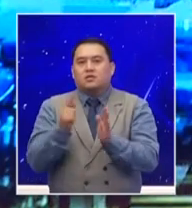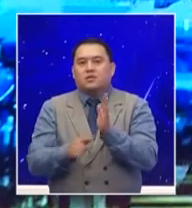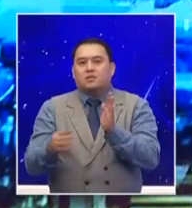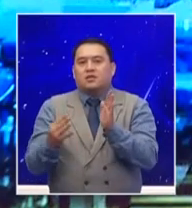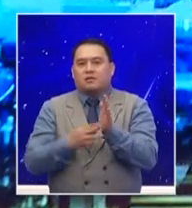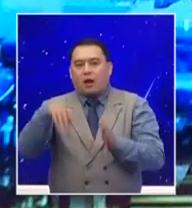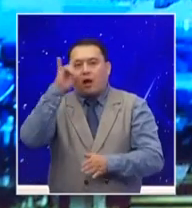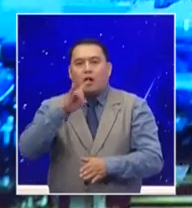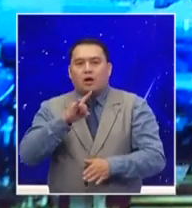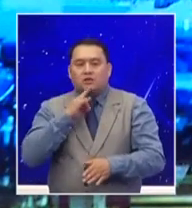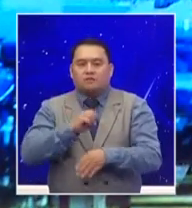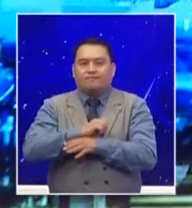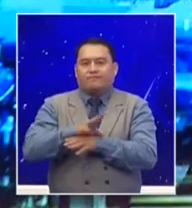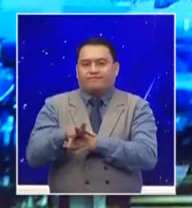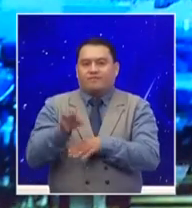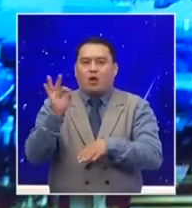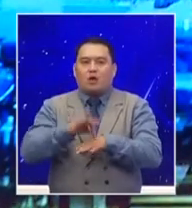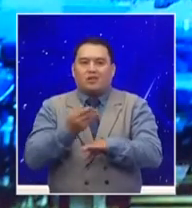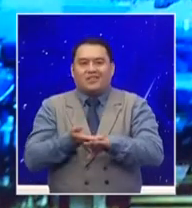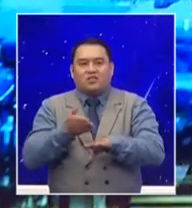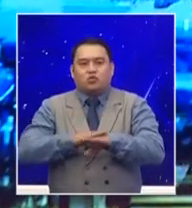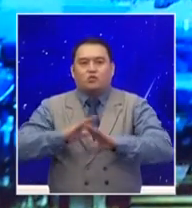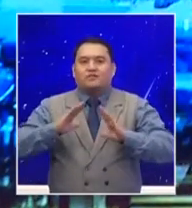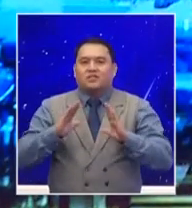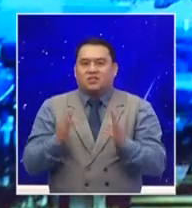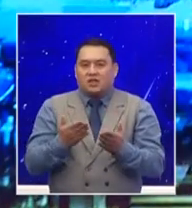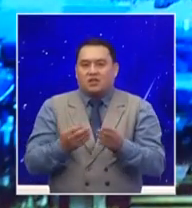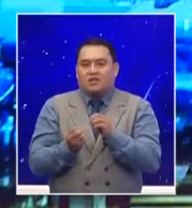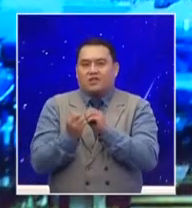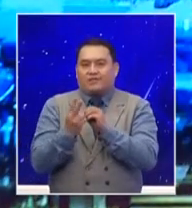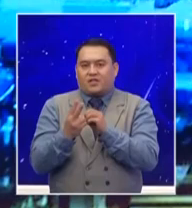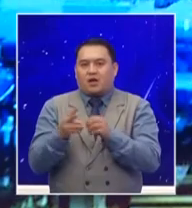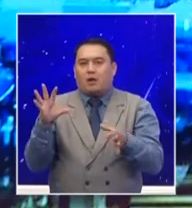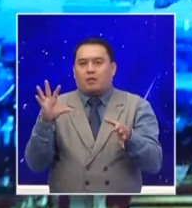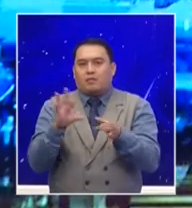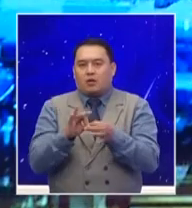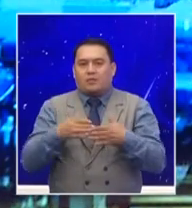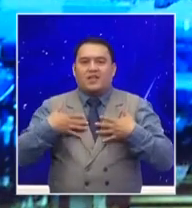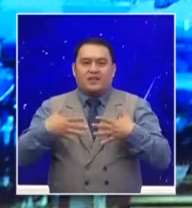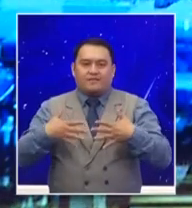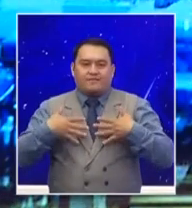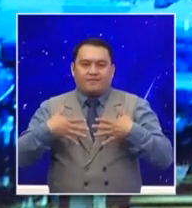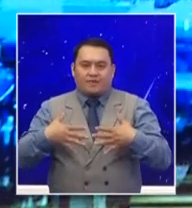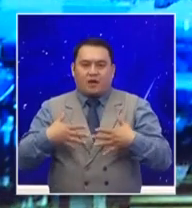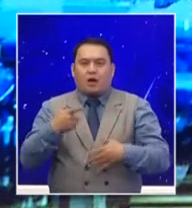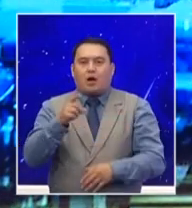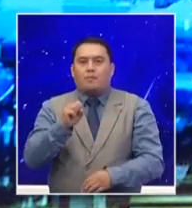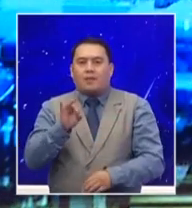79 казахстанцев с COVID-19 находятся в тяжелом состоянии. 12 из них подключены к аппаратам ИВЛ,